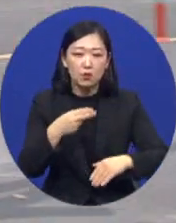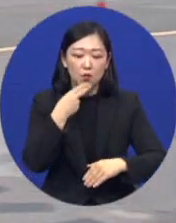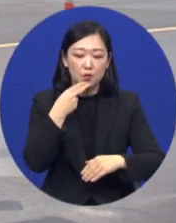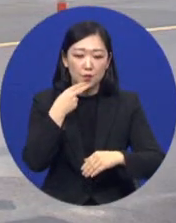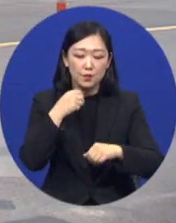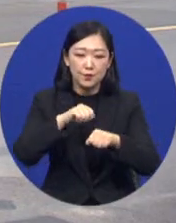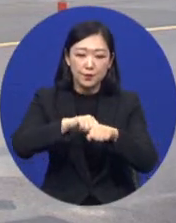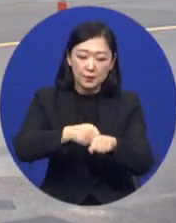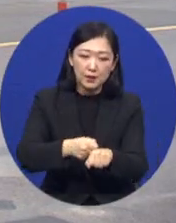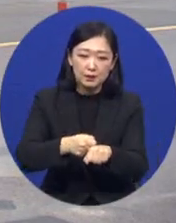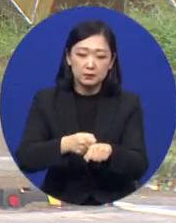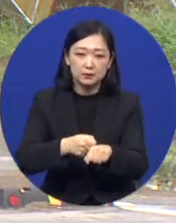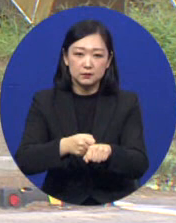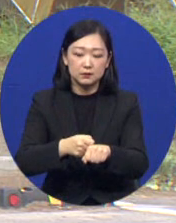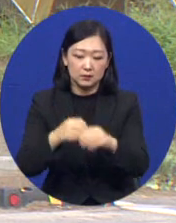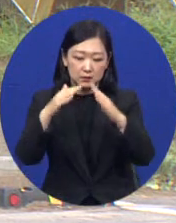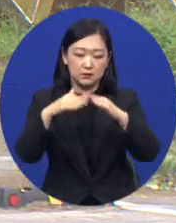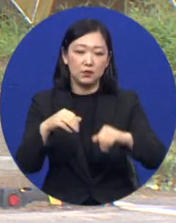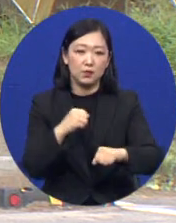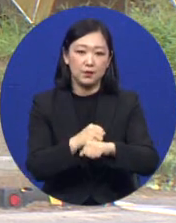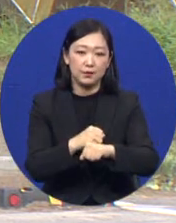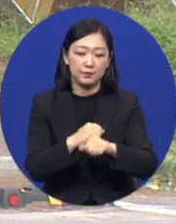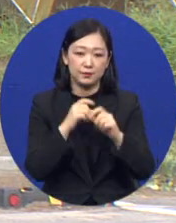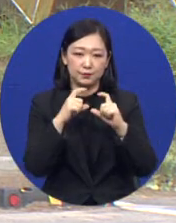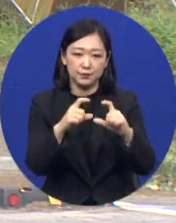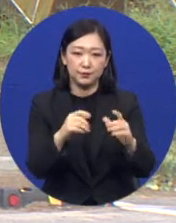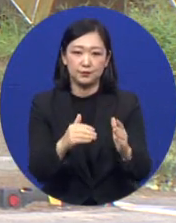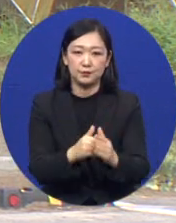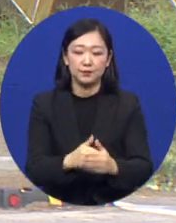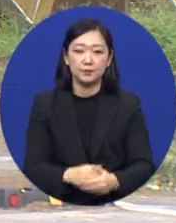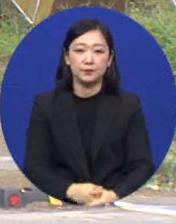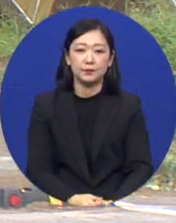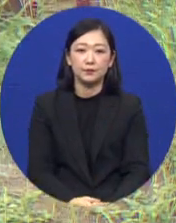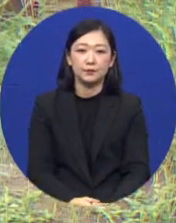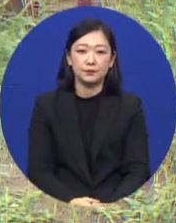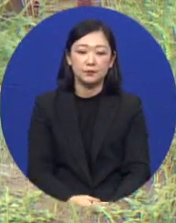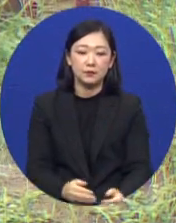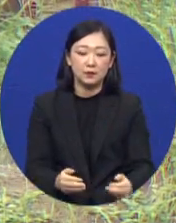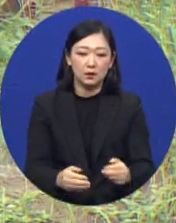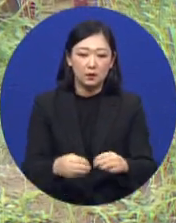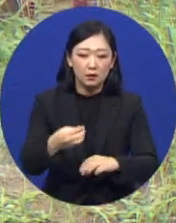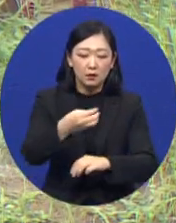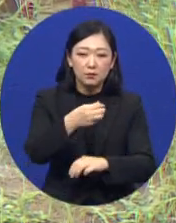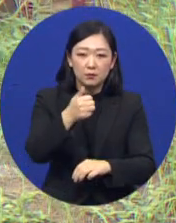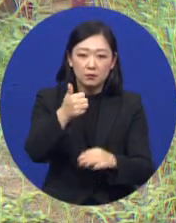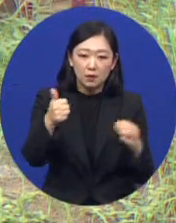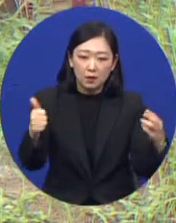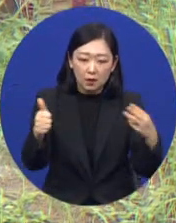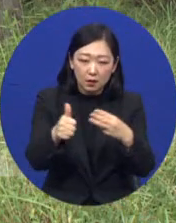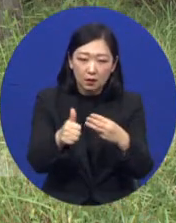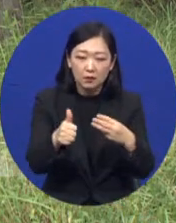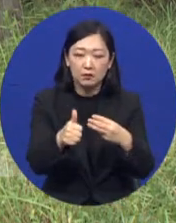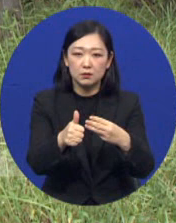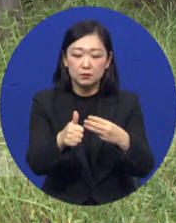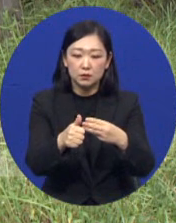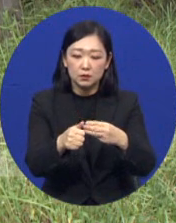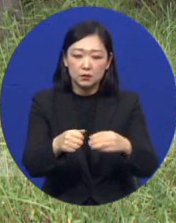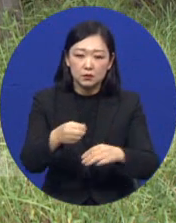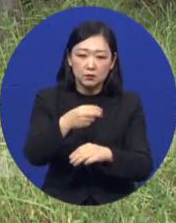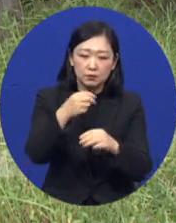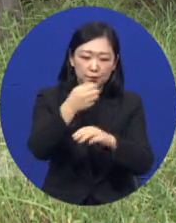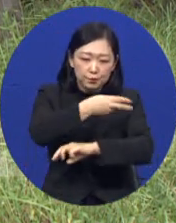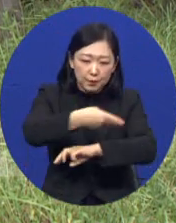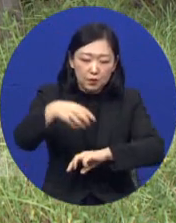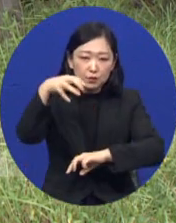철거하는 행정 대집행을 하겠다고 예고했습니다. 제주시에 따르면 제주시 한림읍 협재와 금능 등